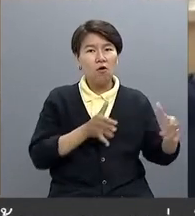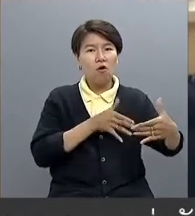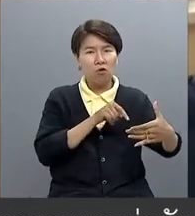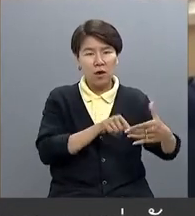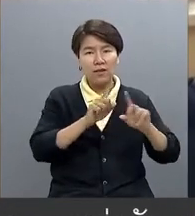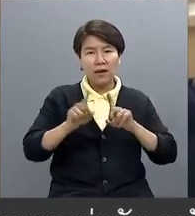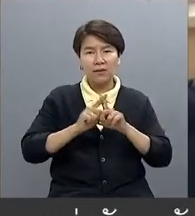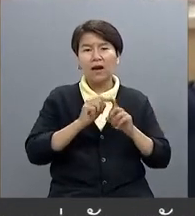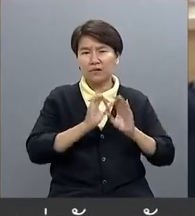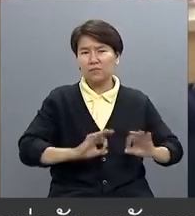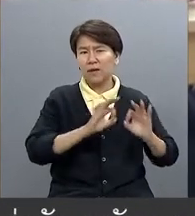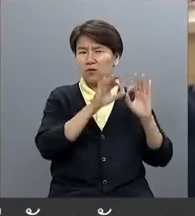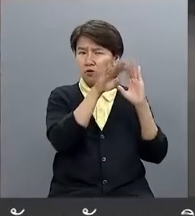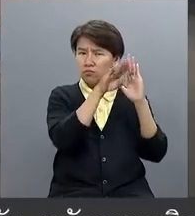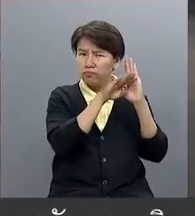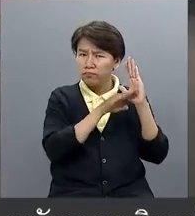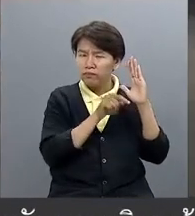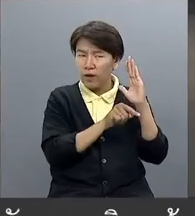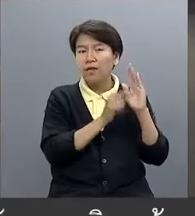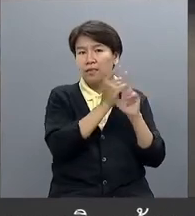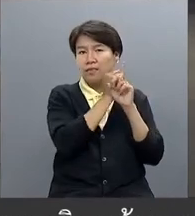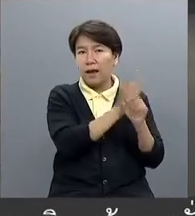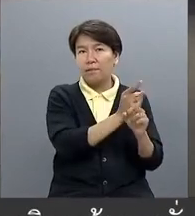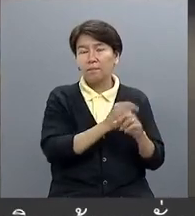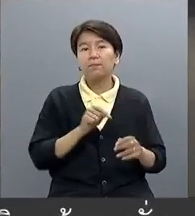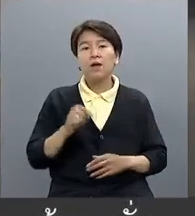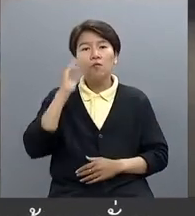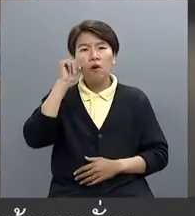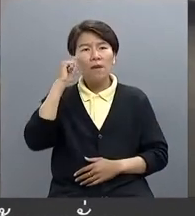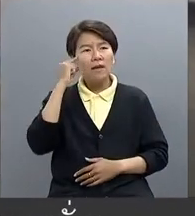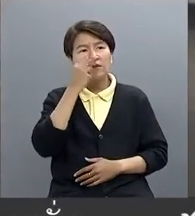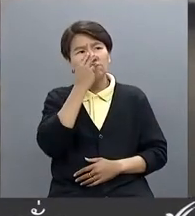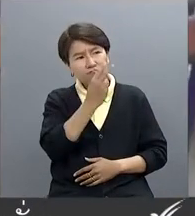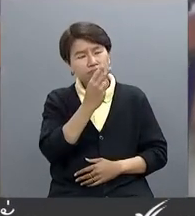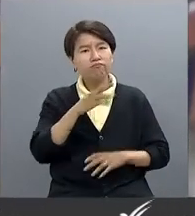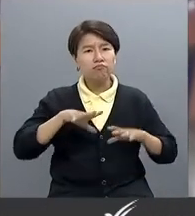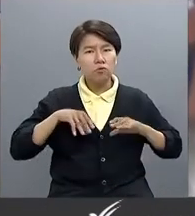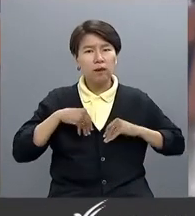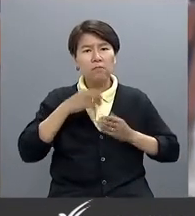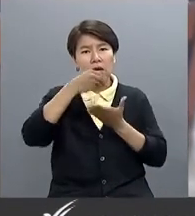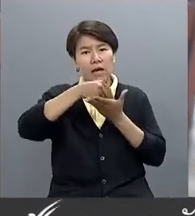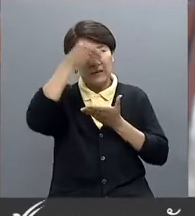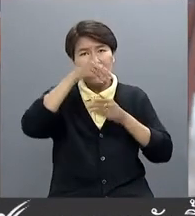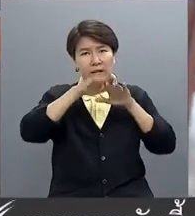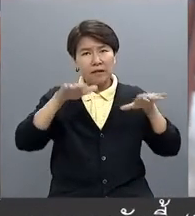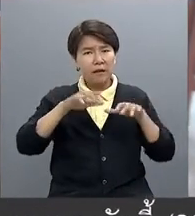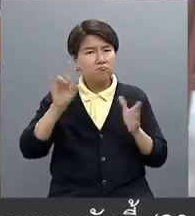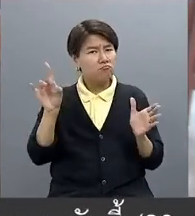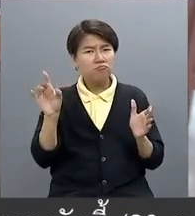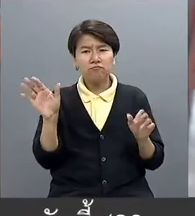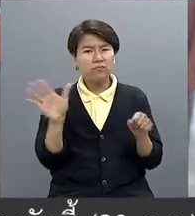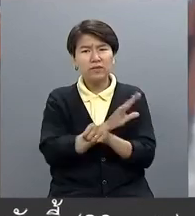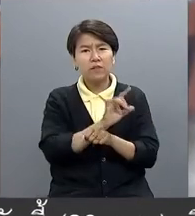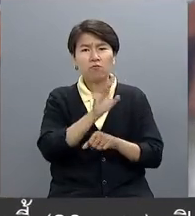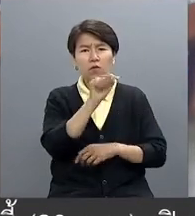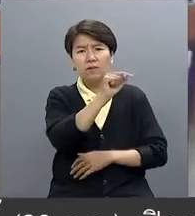ระบุว่าเห็นด้วยเนื่องจากจะทำให้เด็กๆได้เรียนอย่างเต็มที่และน่าจะมีประสิทธิภาพมากกว่าเพราะที่ผ่านมาเด็กไม่ค่อยให้